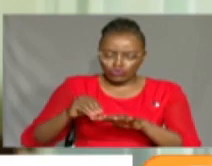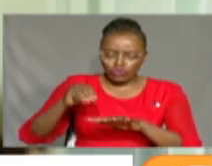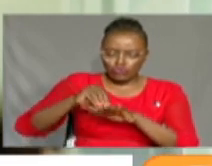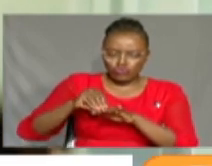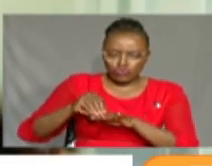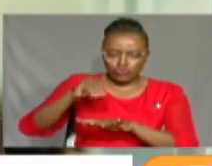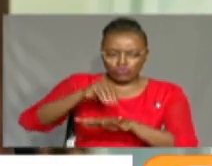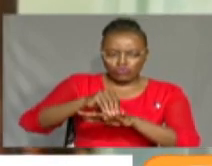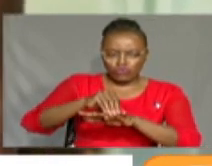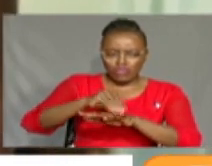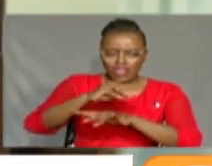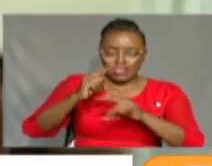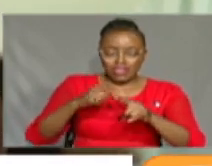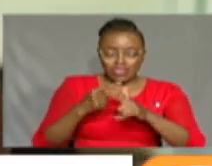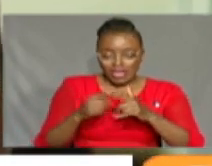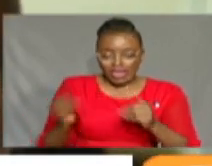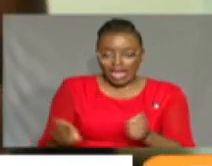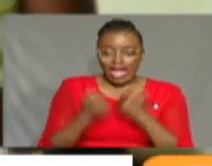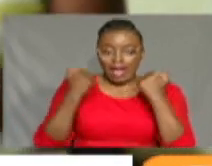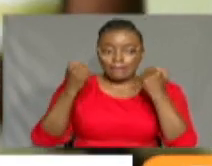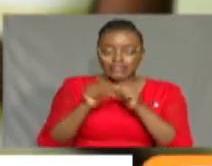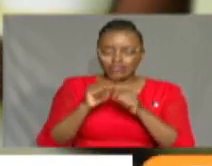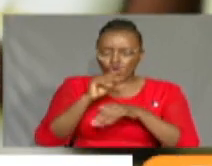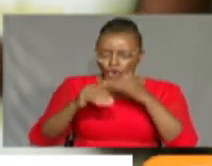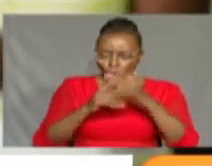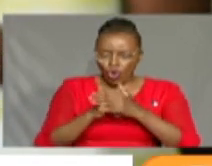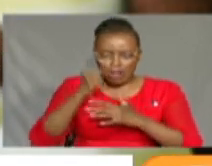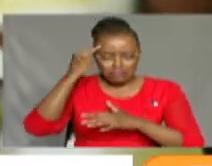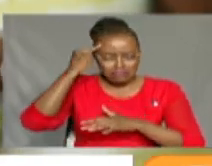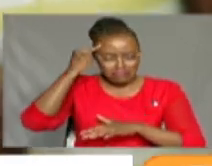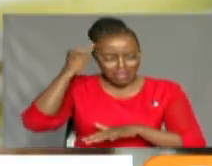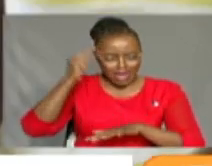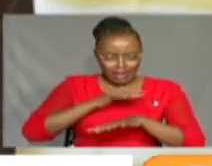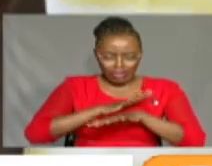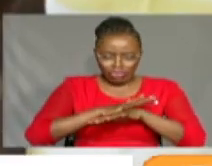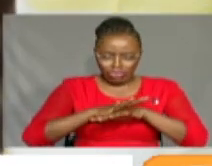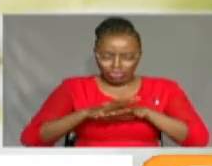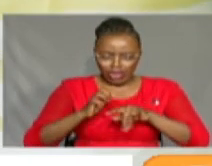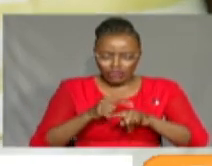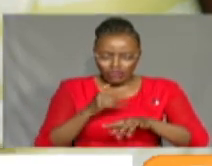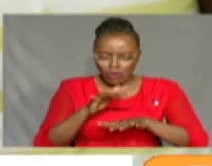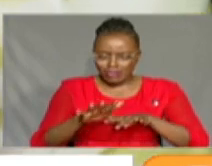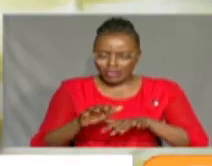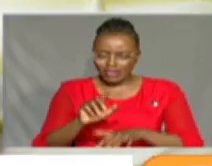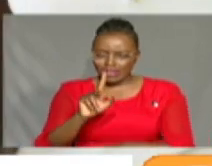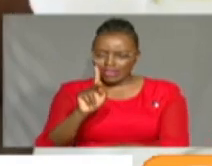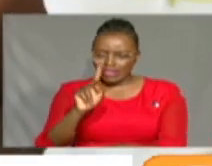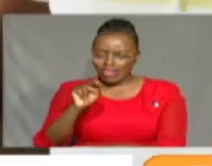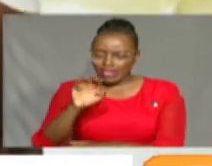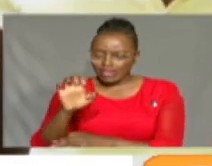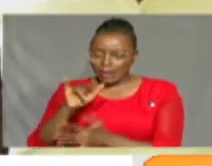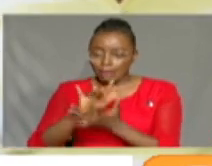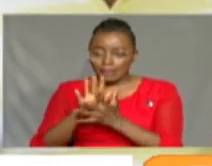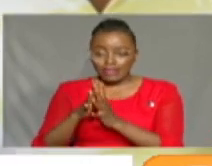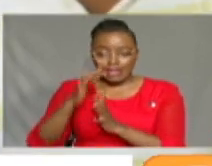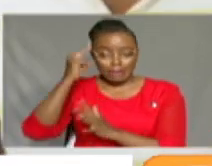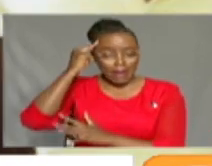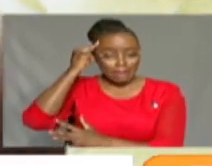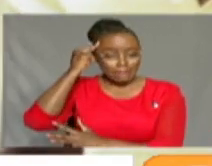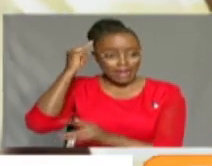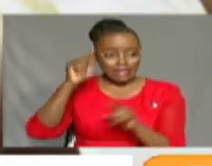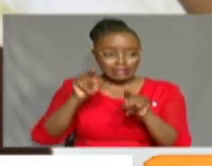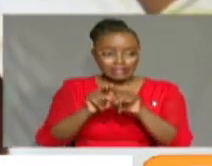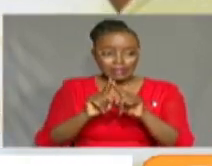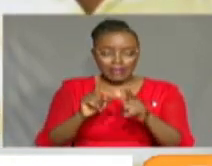ingine. Then all of a sudden nikakuwa black all of it from kwa knees, ikaenda chini, ikakuwa black. Ni kama ile,